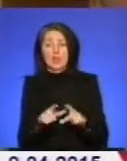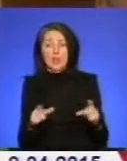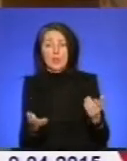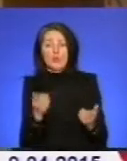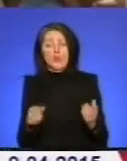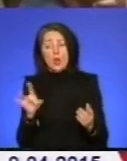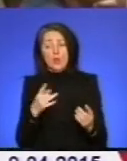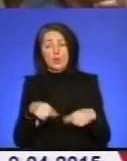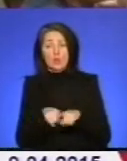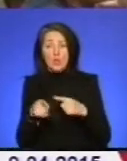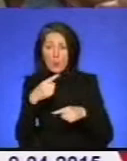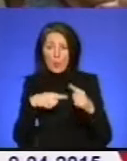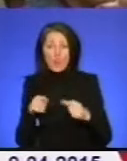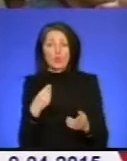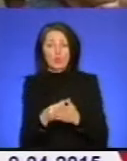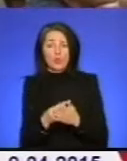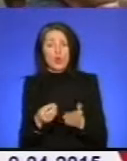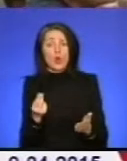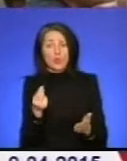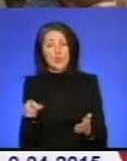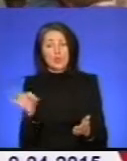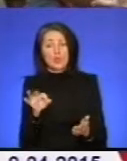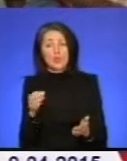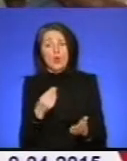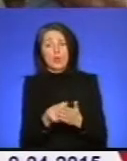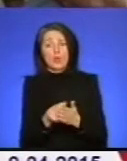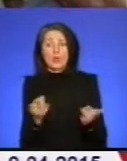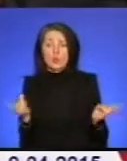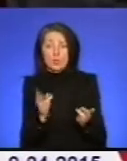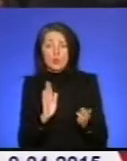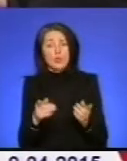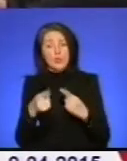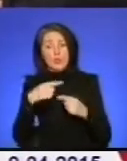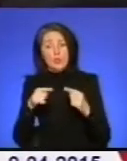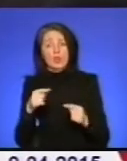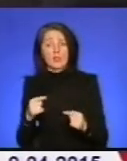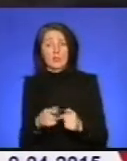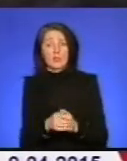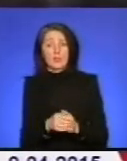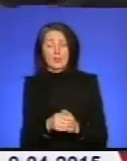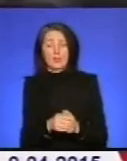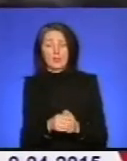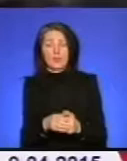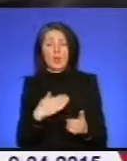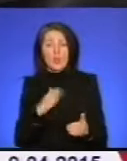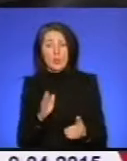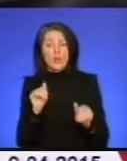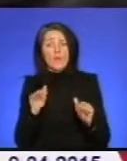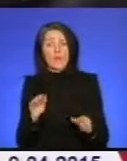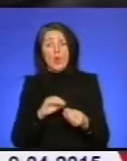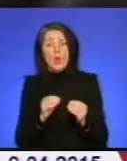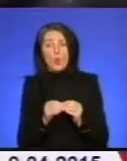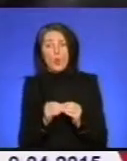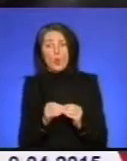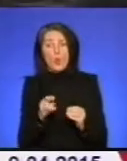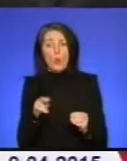їм кошти, гроші з обласного бюджету доведеться повертати назад. Тобто ми даємо, будемо вирішувати проблему